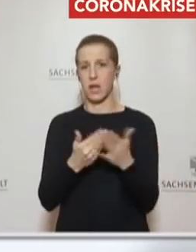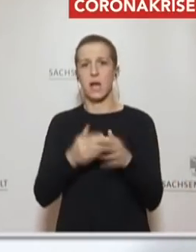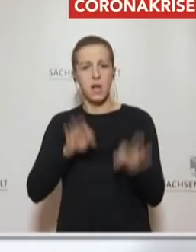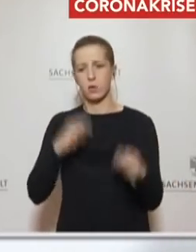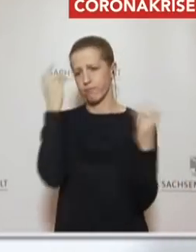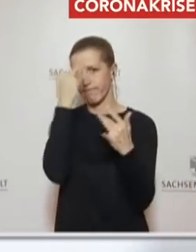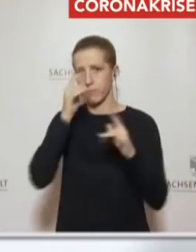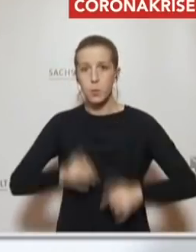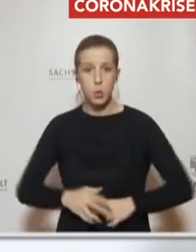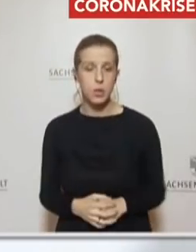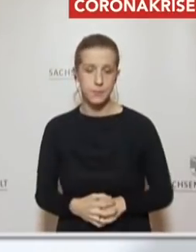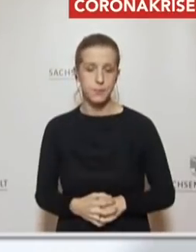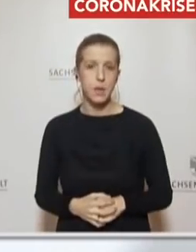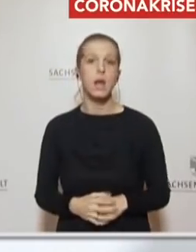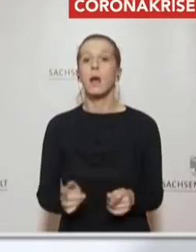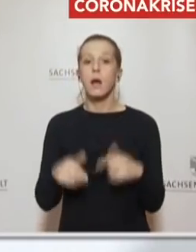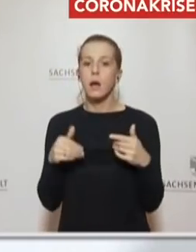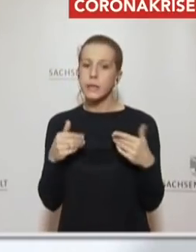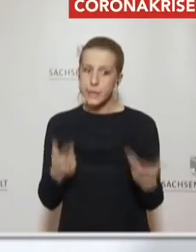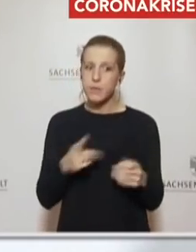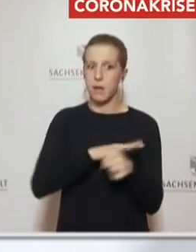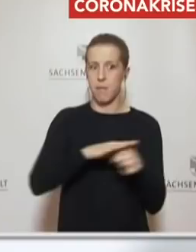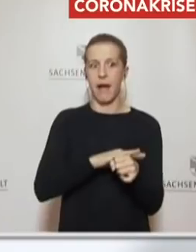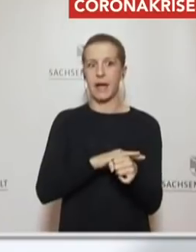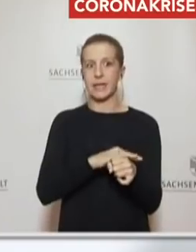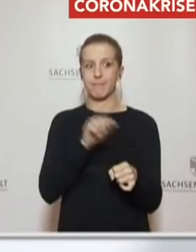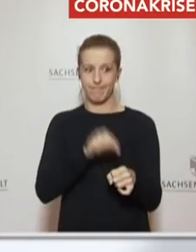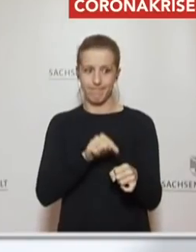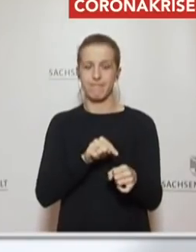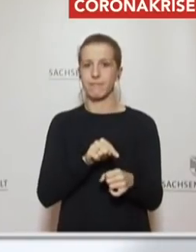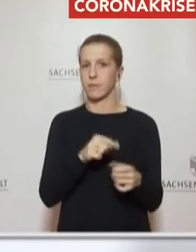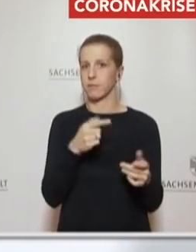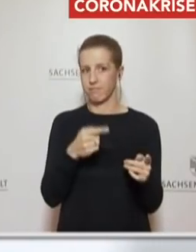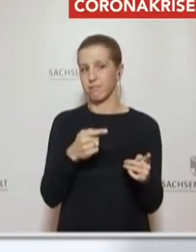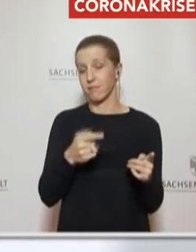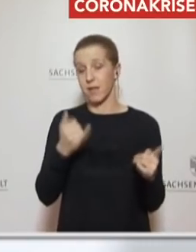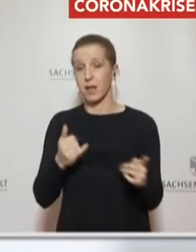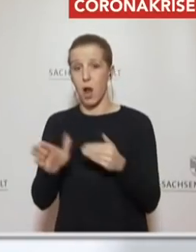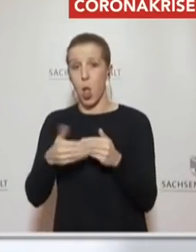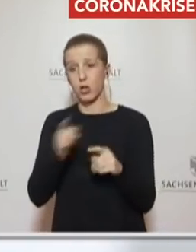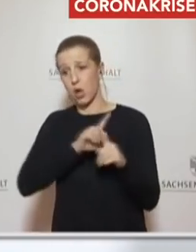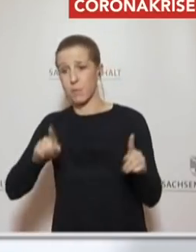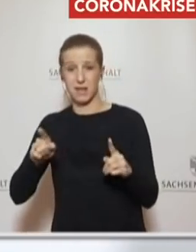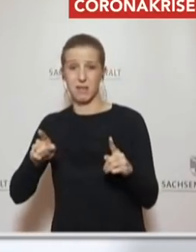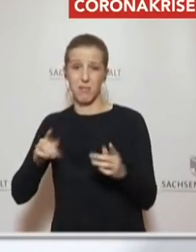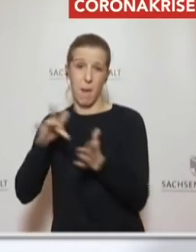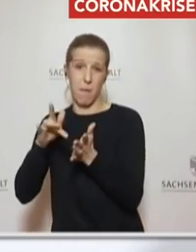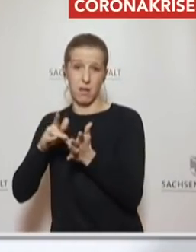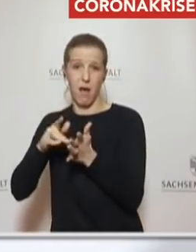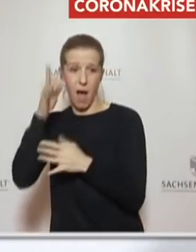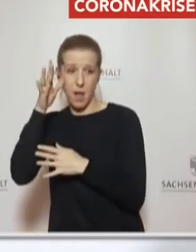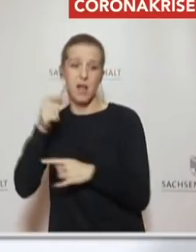es Bereiche geben, die durch diese Verlängerung des Lockdowns bis ja in die zweite Hälfte des Aprils hinein weiterhin geschlossen